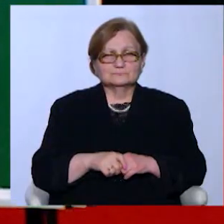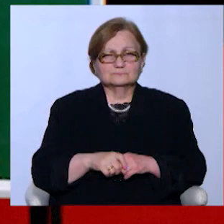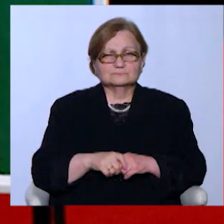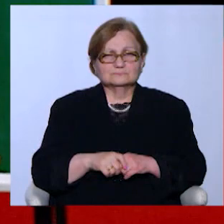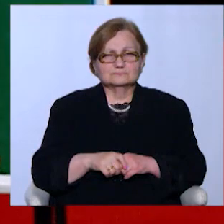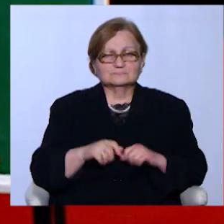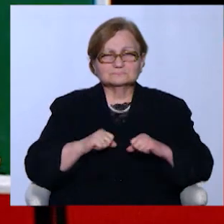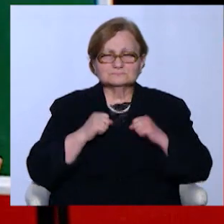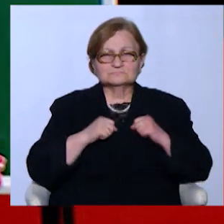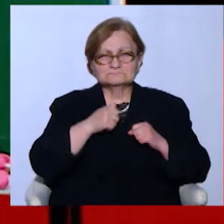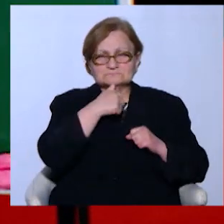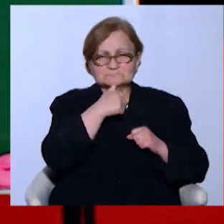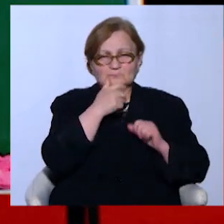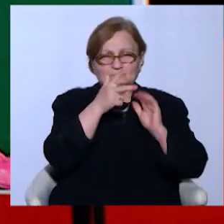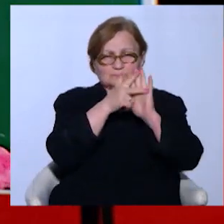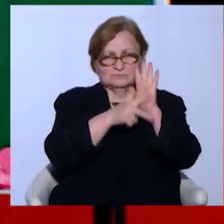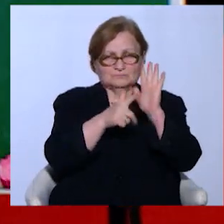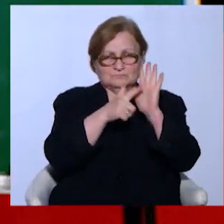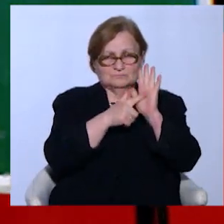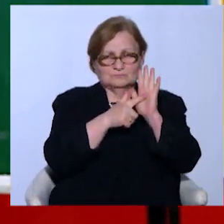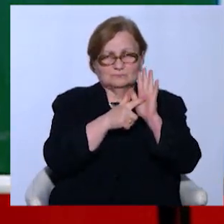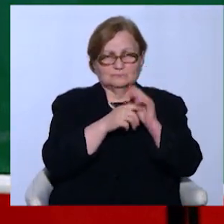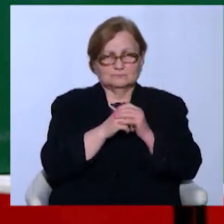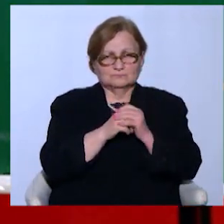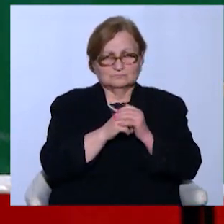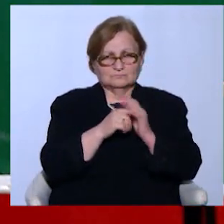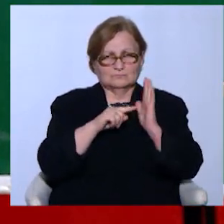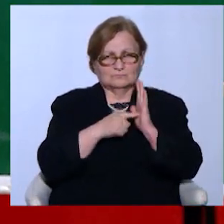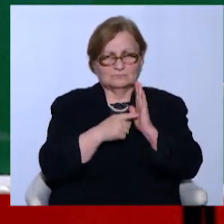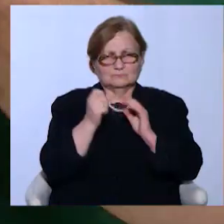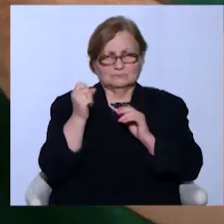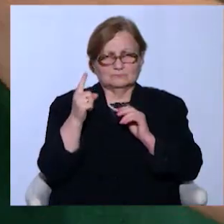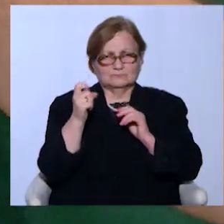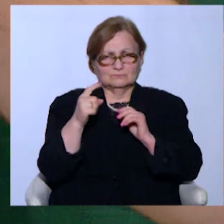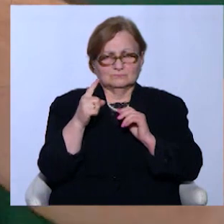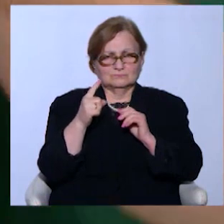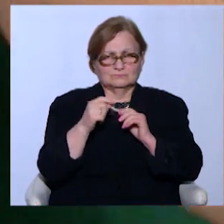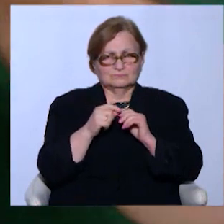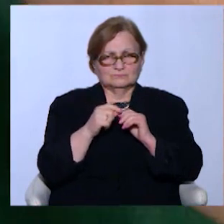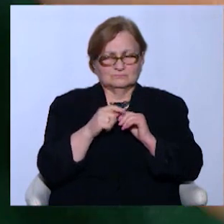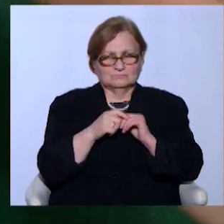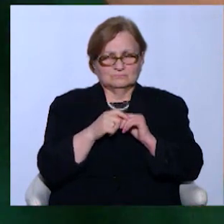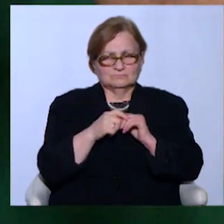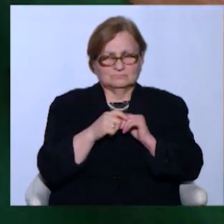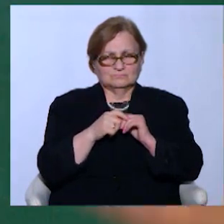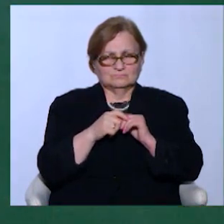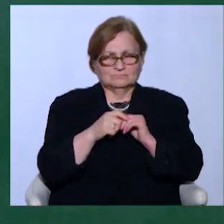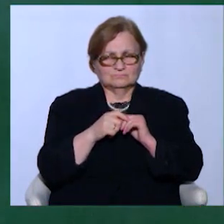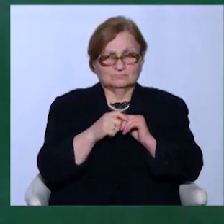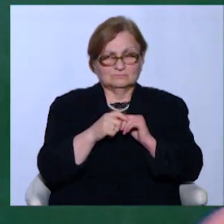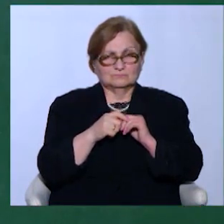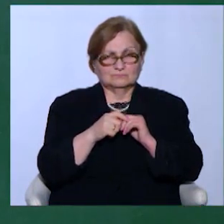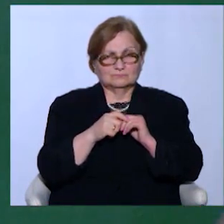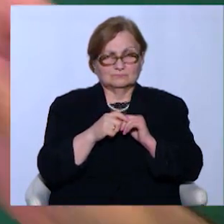მაგალითად 87. 87 გავამრავლოთ 11-ზე. ესე